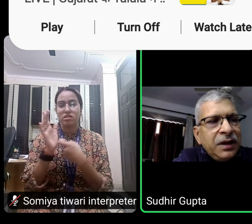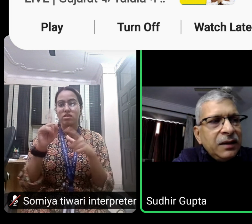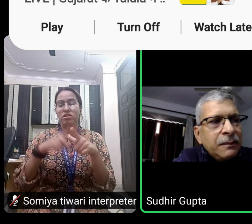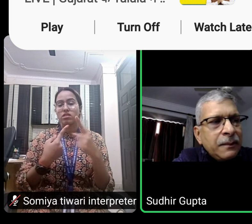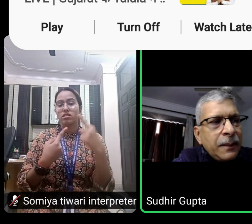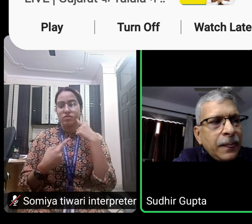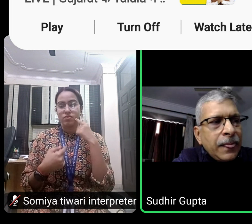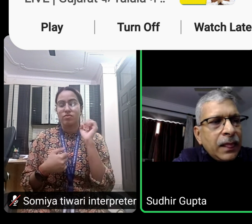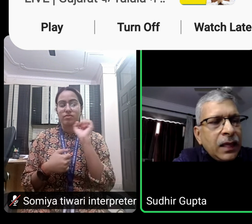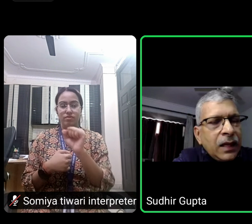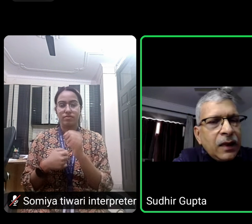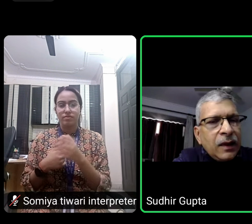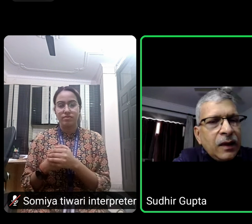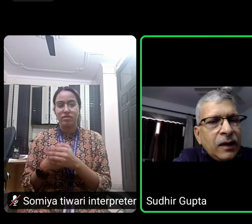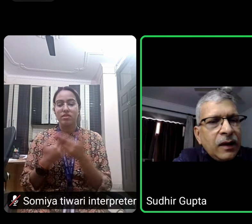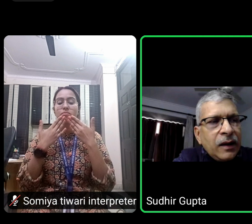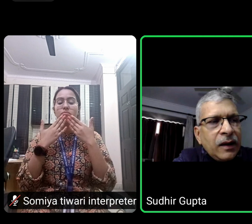हैं अभी?